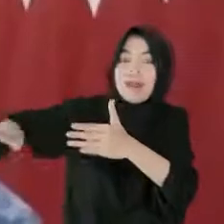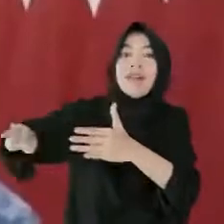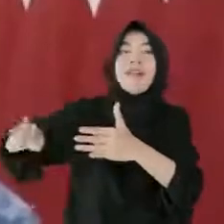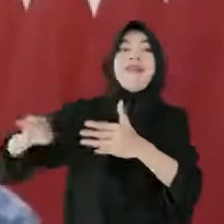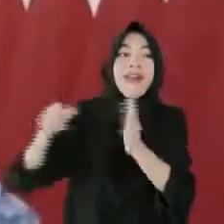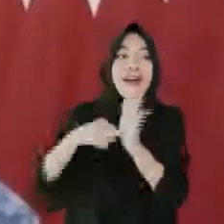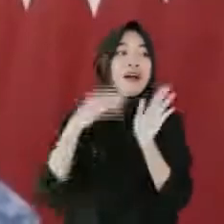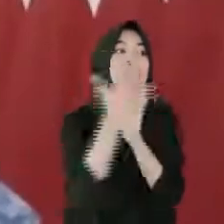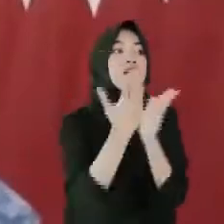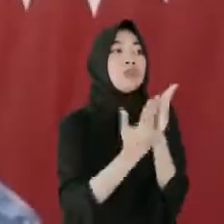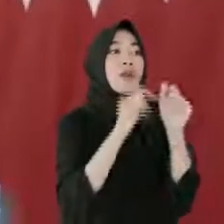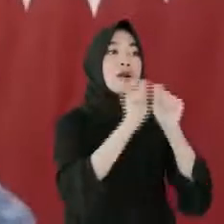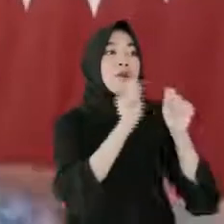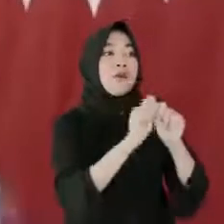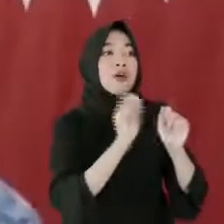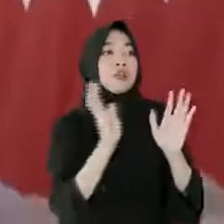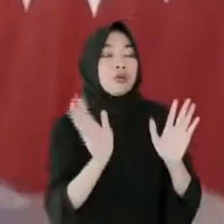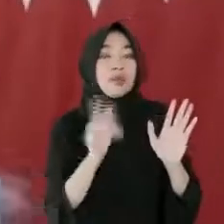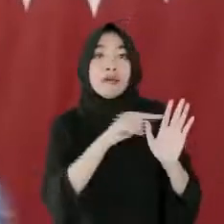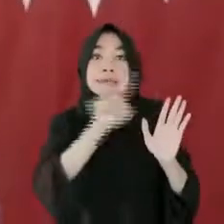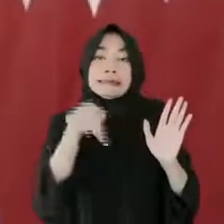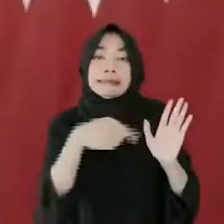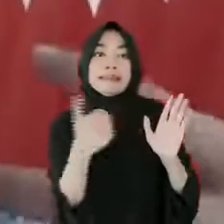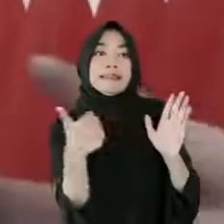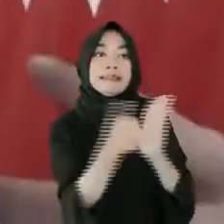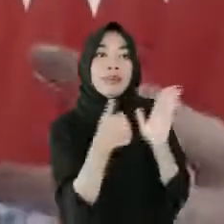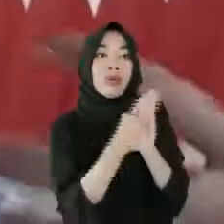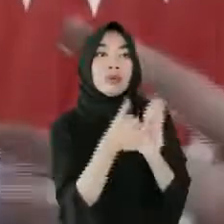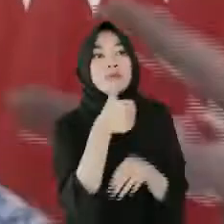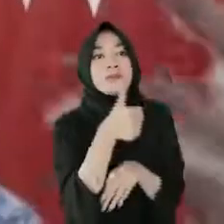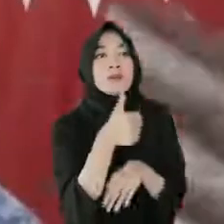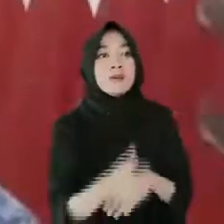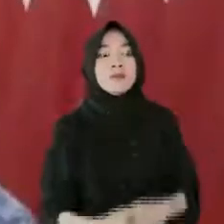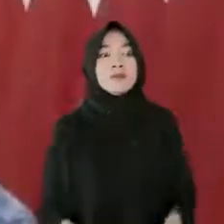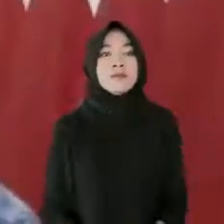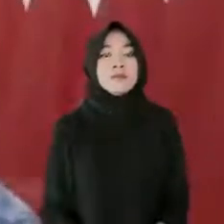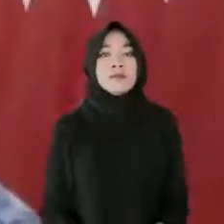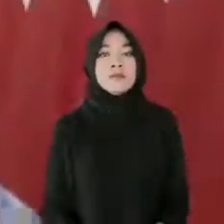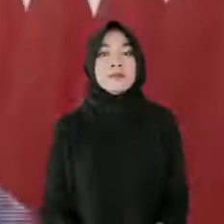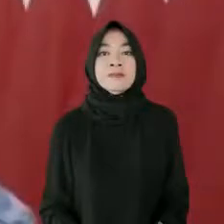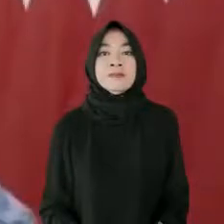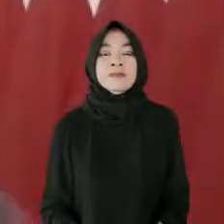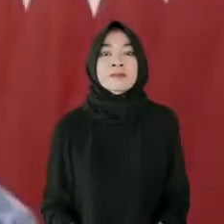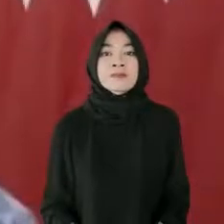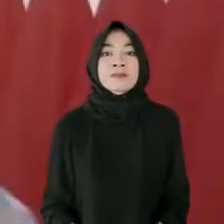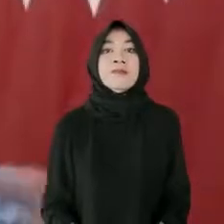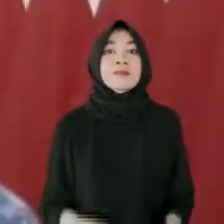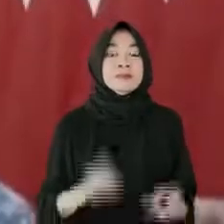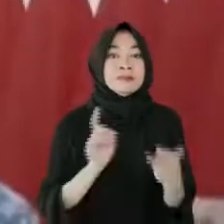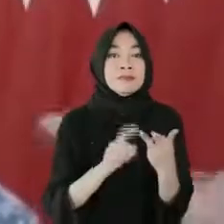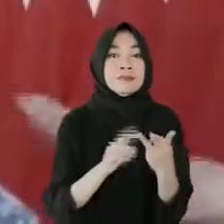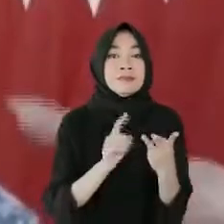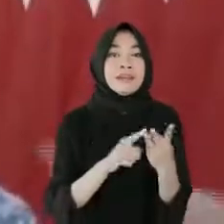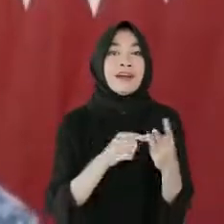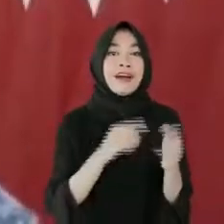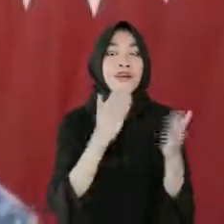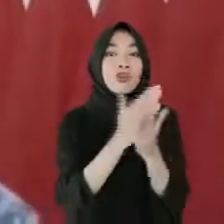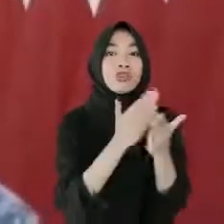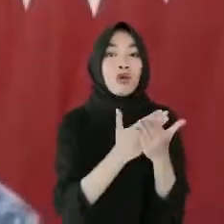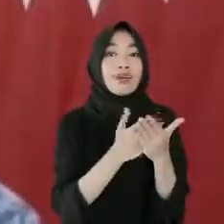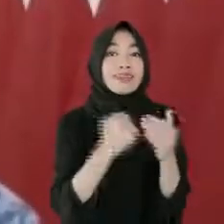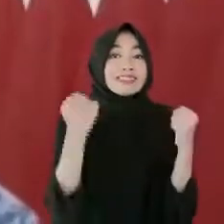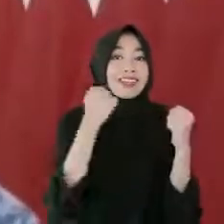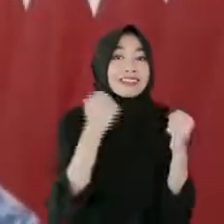sudah ada dan bisa menjadi pegangan rekomendasi dan kamu juga sudah buatkan ringkasan protokol